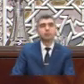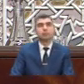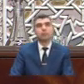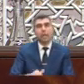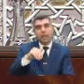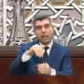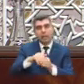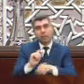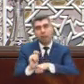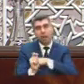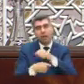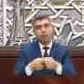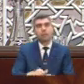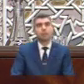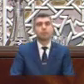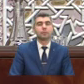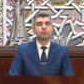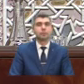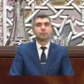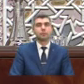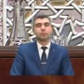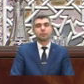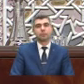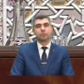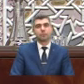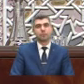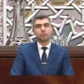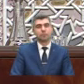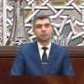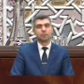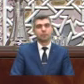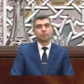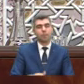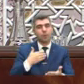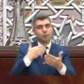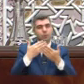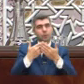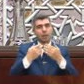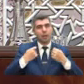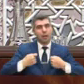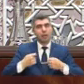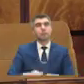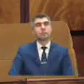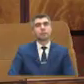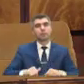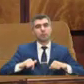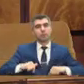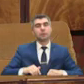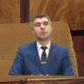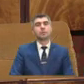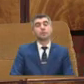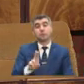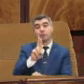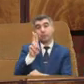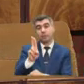الحركي، فليتفضل أحد واضعي السؤال. مشكورا. شكرا السيدة الرئيسة. السيد الوزير، نسألكم